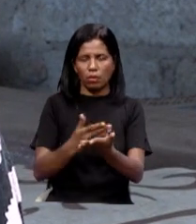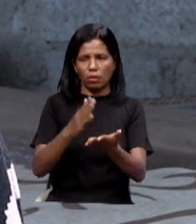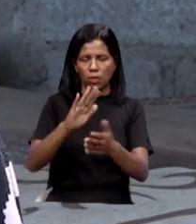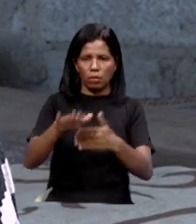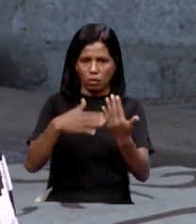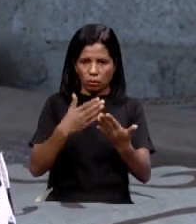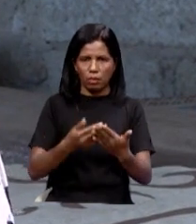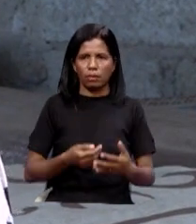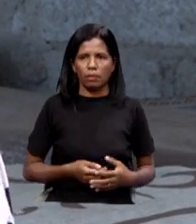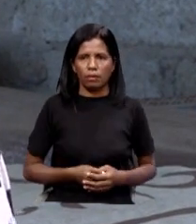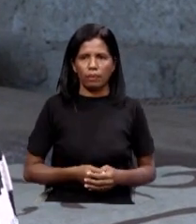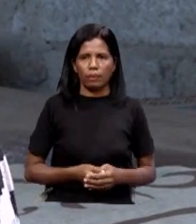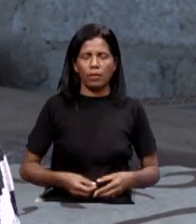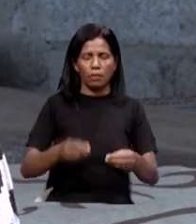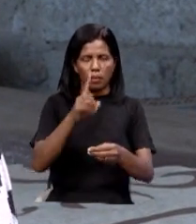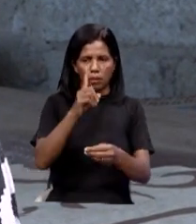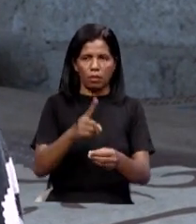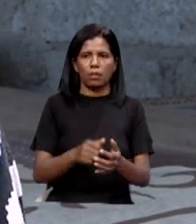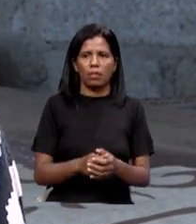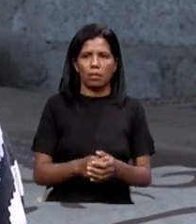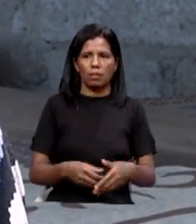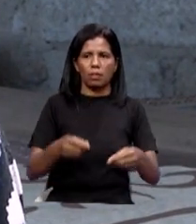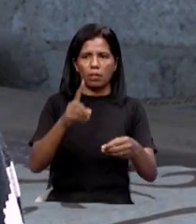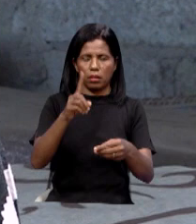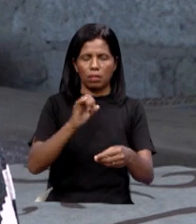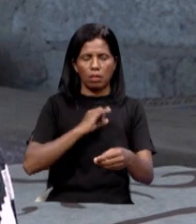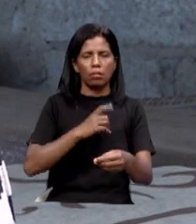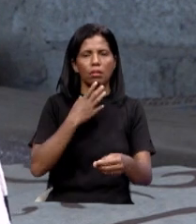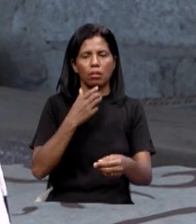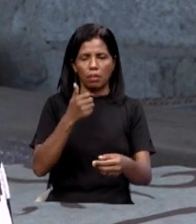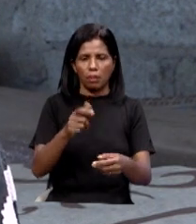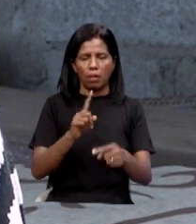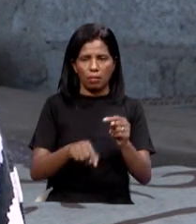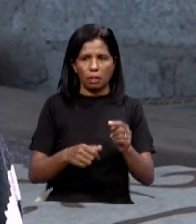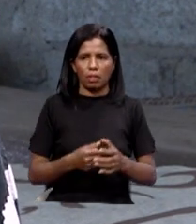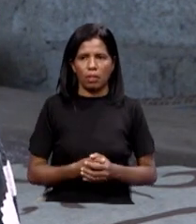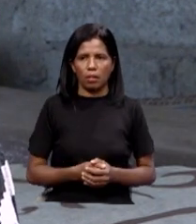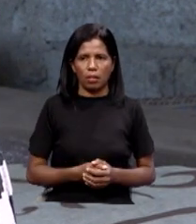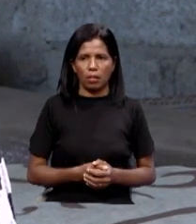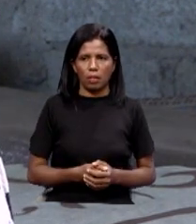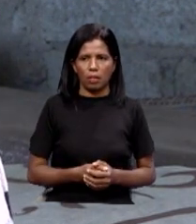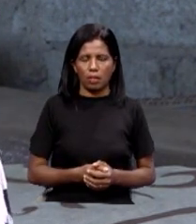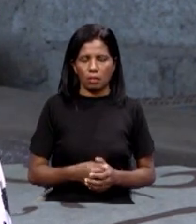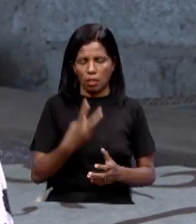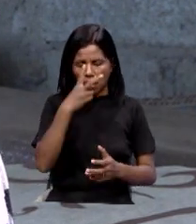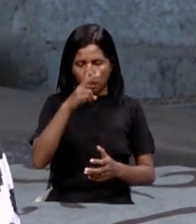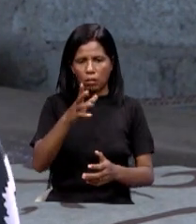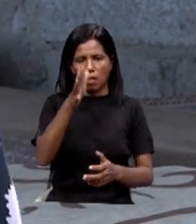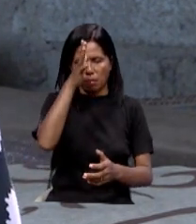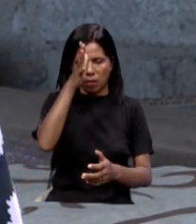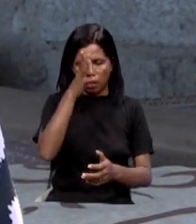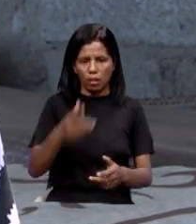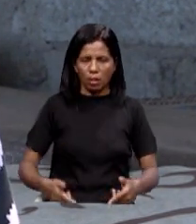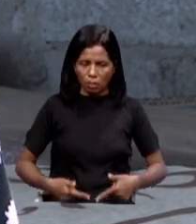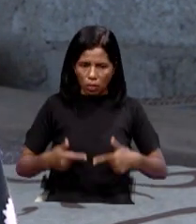tu. Po balik bayi dia mus ida na po ida ni bama dia kau la dia ka. Kau ni ikut taruh bahari una pay dah hansane ita na ita mursi dah hansane